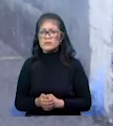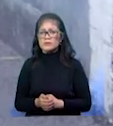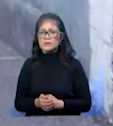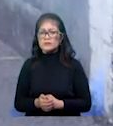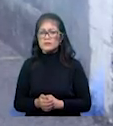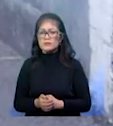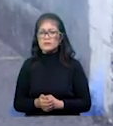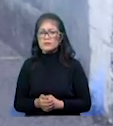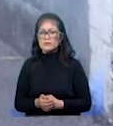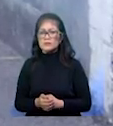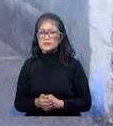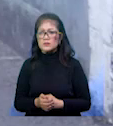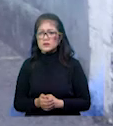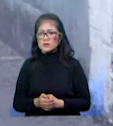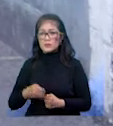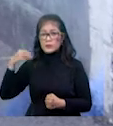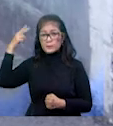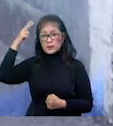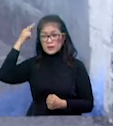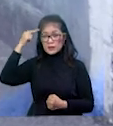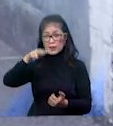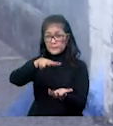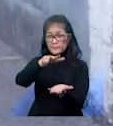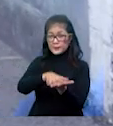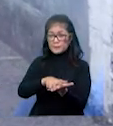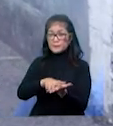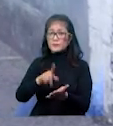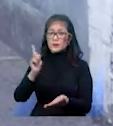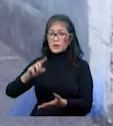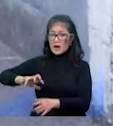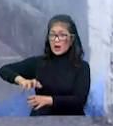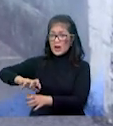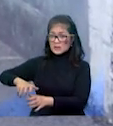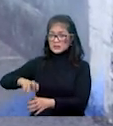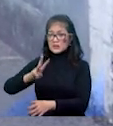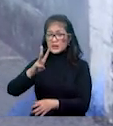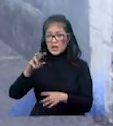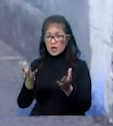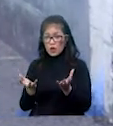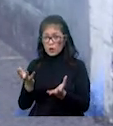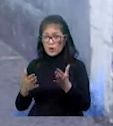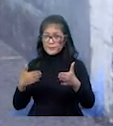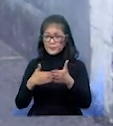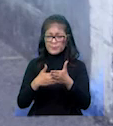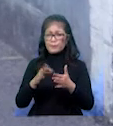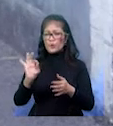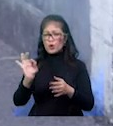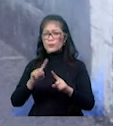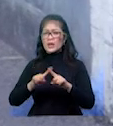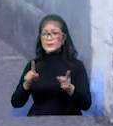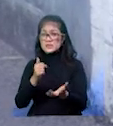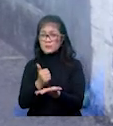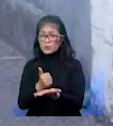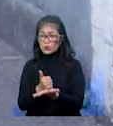pemirsa sejauh ini Pemerintah belum menerapkan pembatasan elpiji 3 kg meski pembelian dilakukan dengan pendataan namun